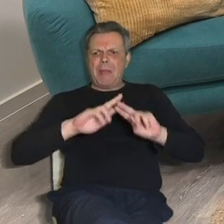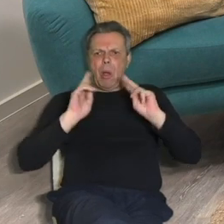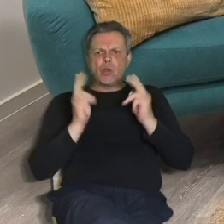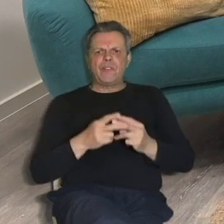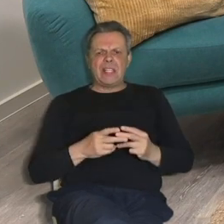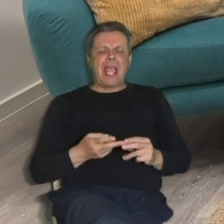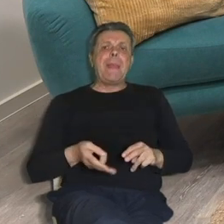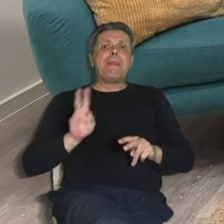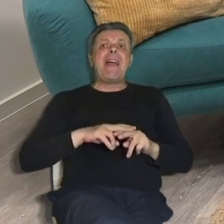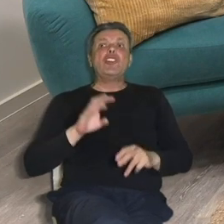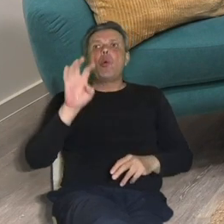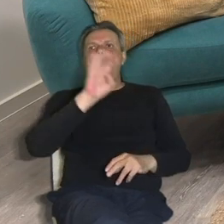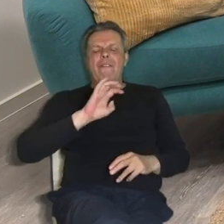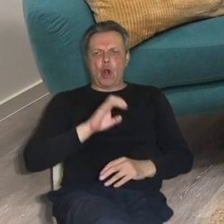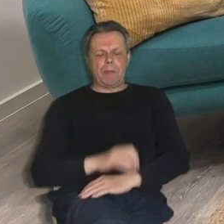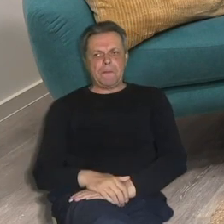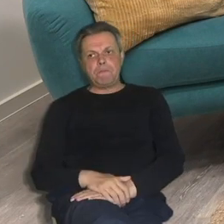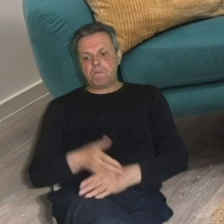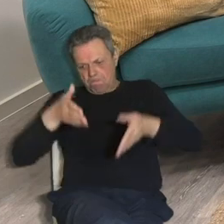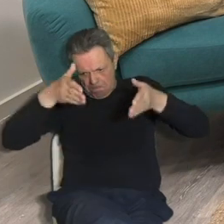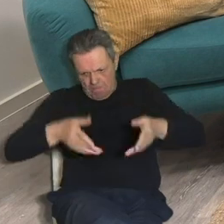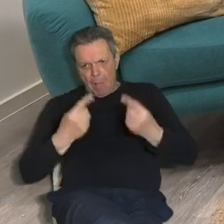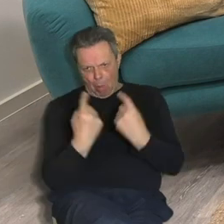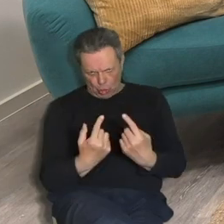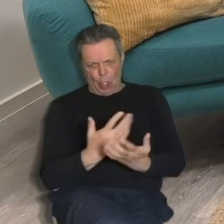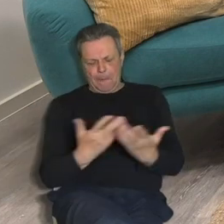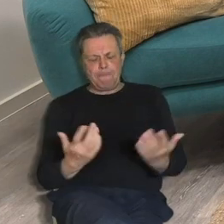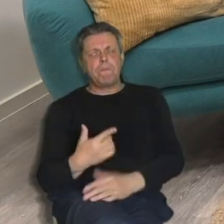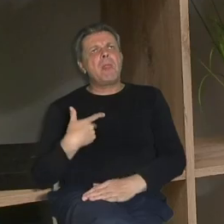znam u Europi. E sada me zanima,